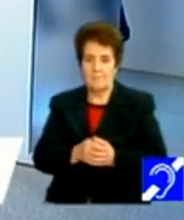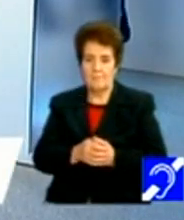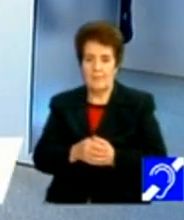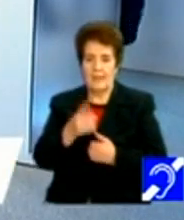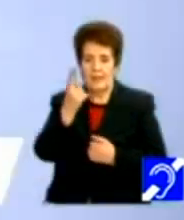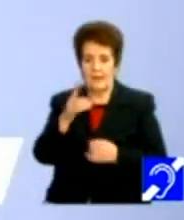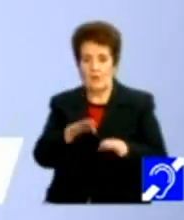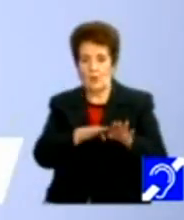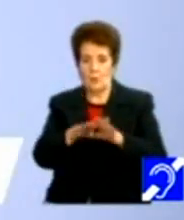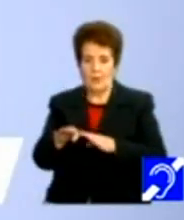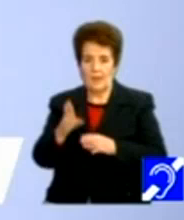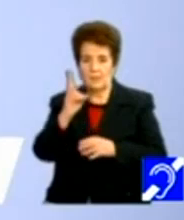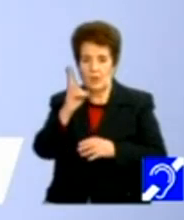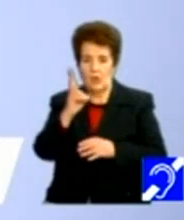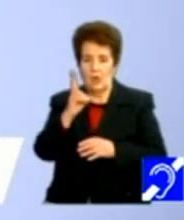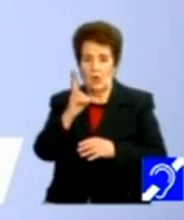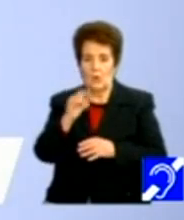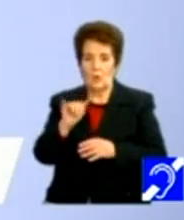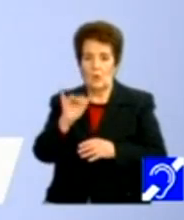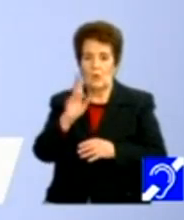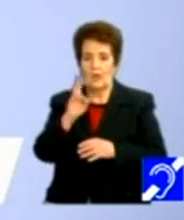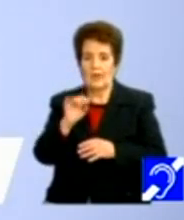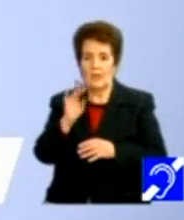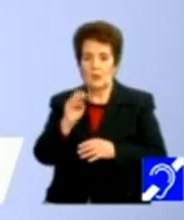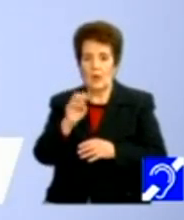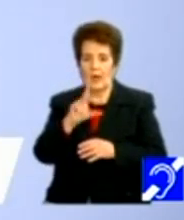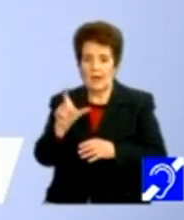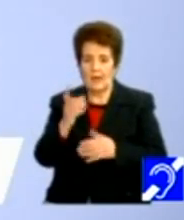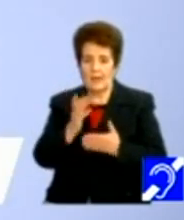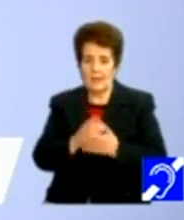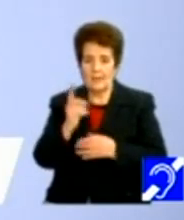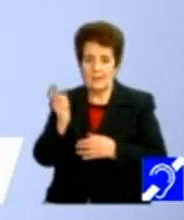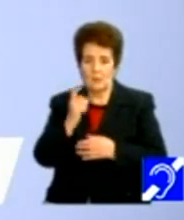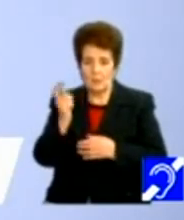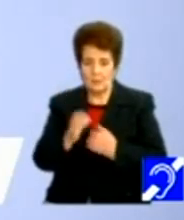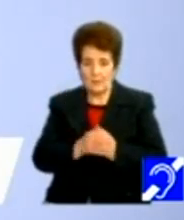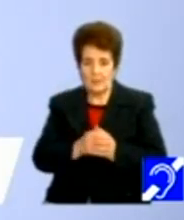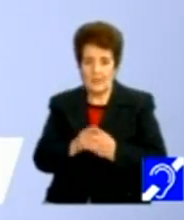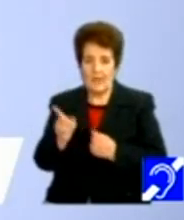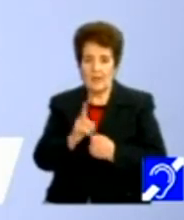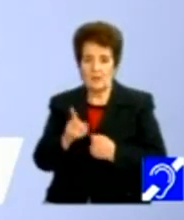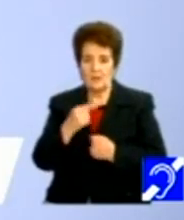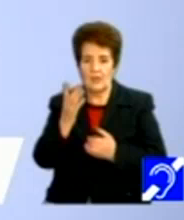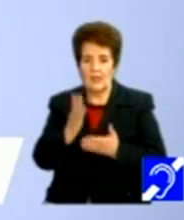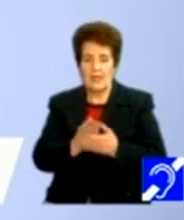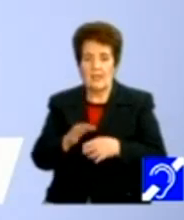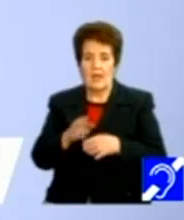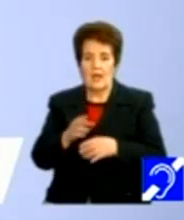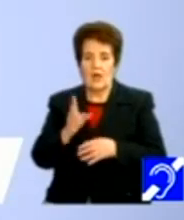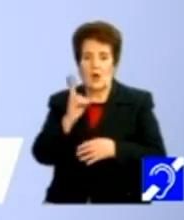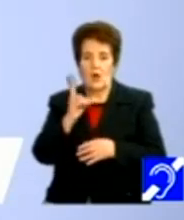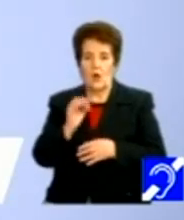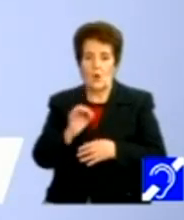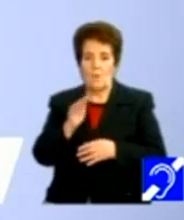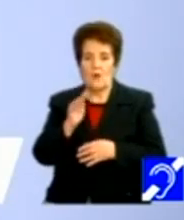În comparație cu Chirtoacă, este un gospodar, dar ceea ce ține de chestiunea identitară, mi-ar fi fost mai confortabil cu domnul